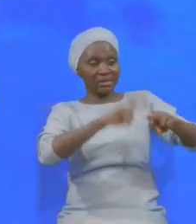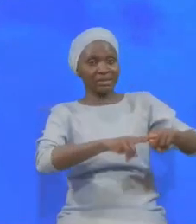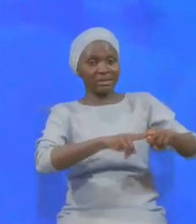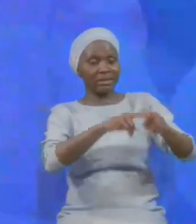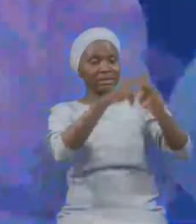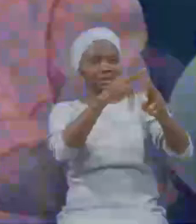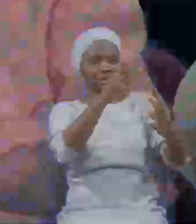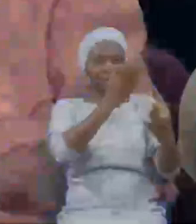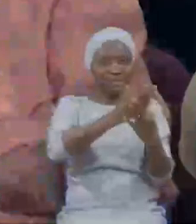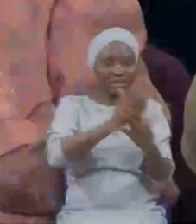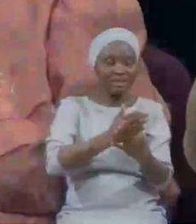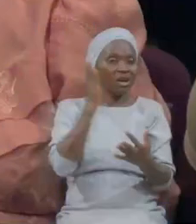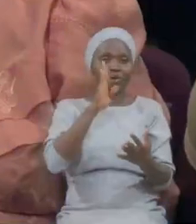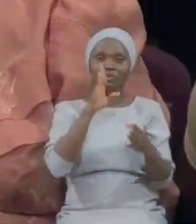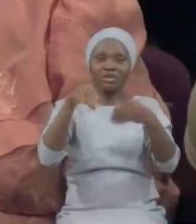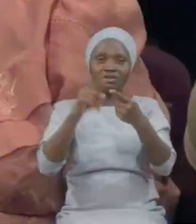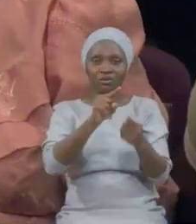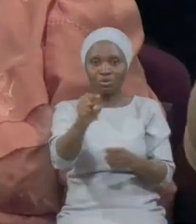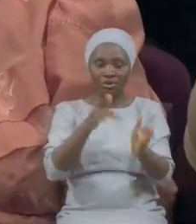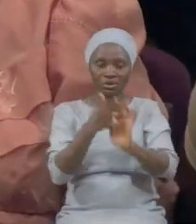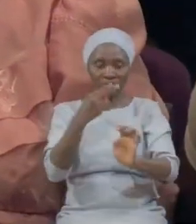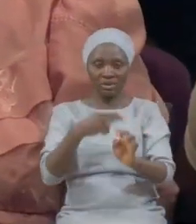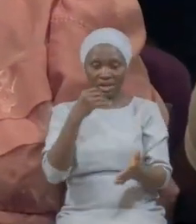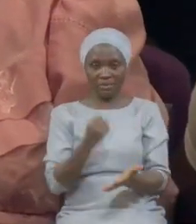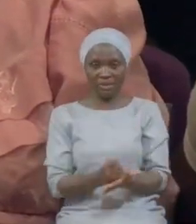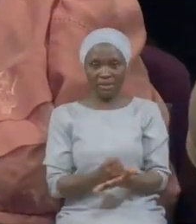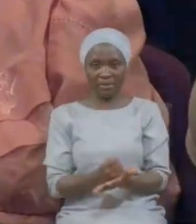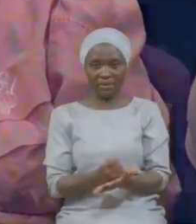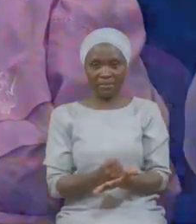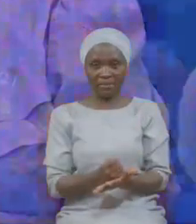droit sur lequel ils s'asseyent vous sera redonné.